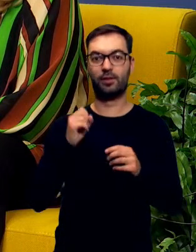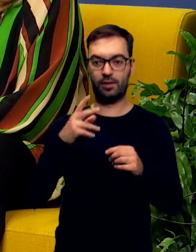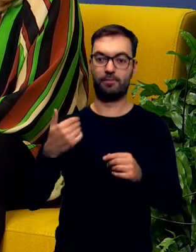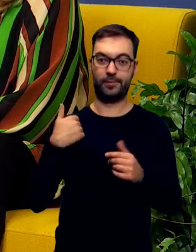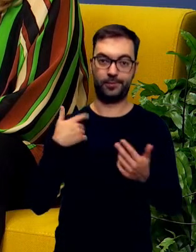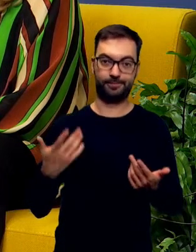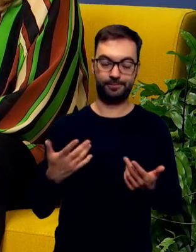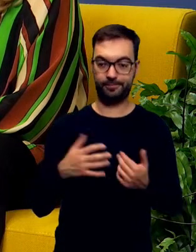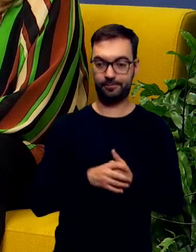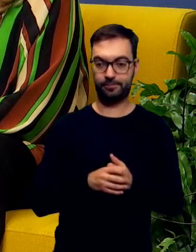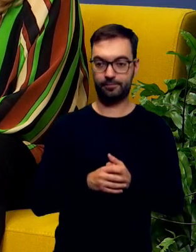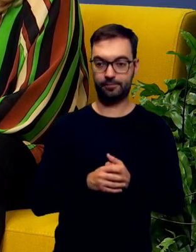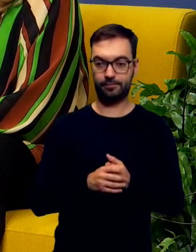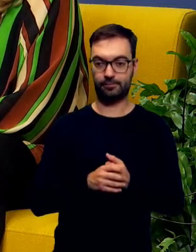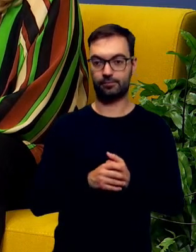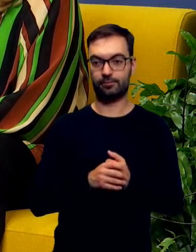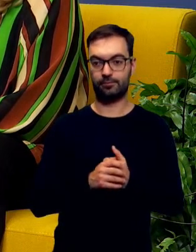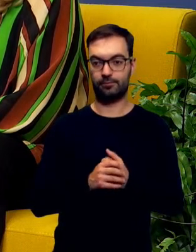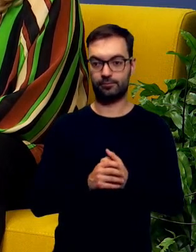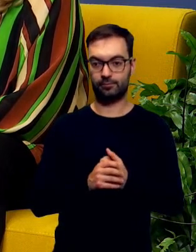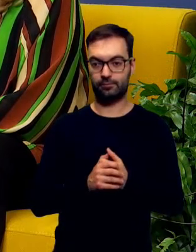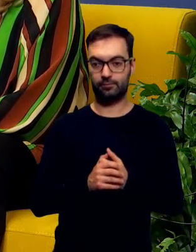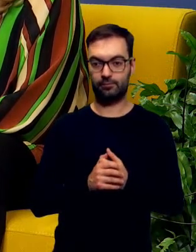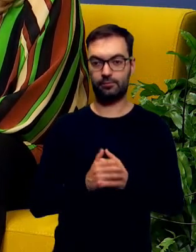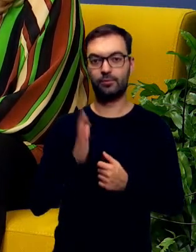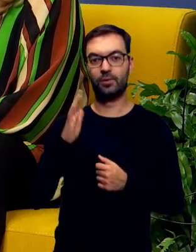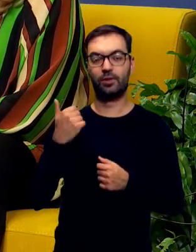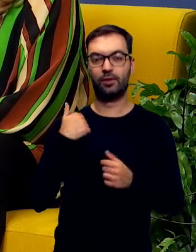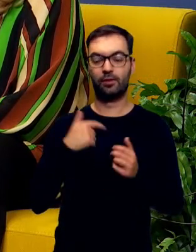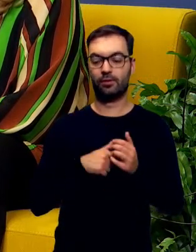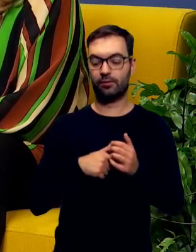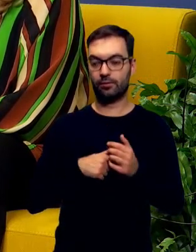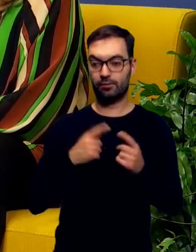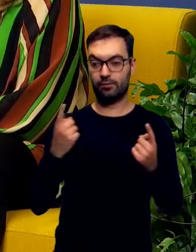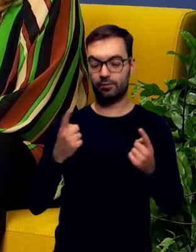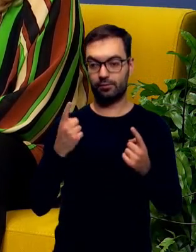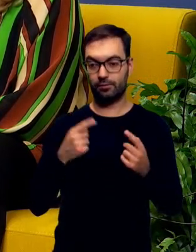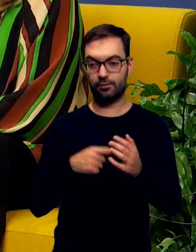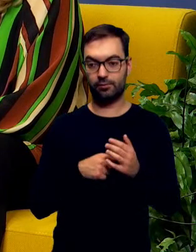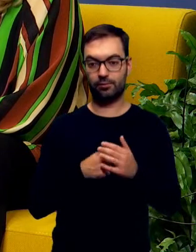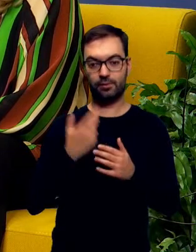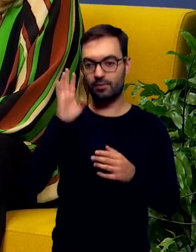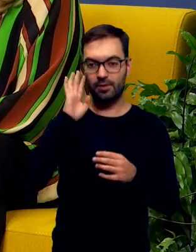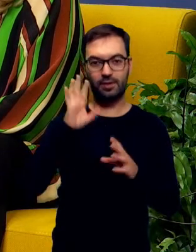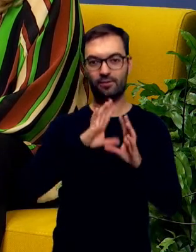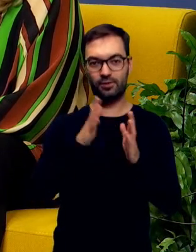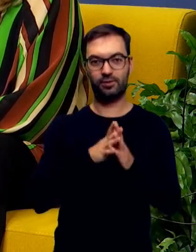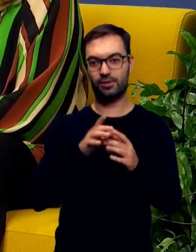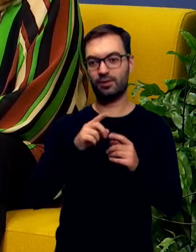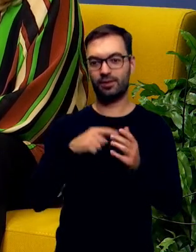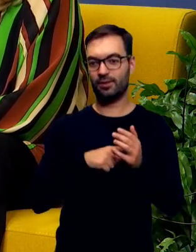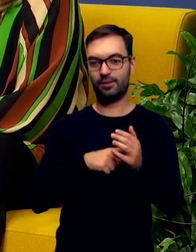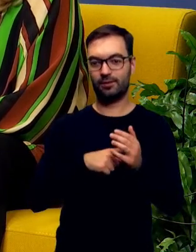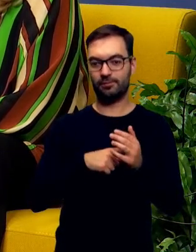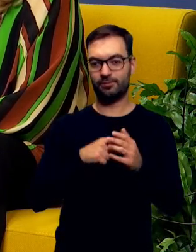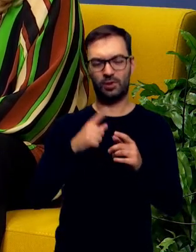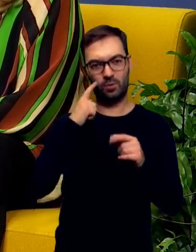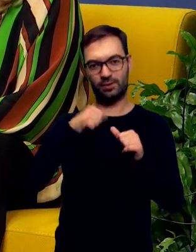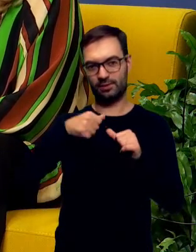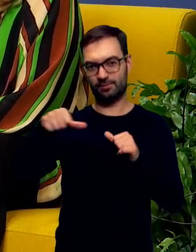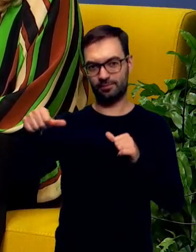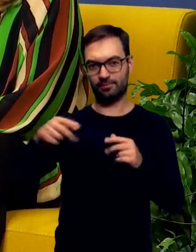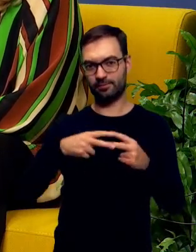owszem. Była później też przecież sytuacja, już nie pamiętam, ale to wszystko jest odstęp mniej więcej